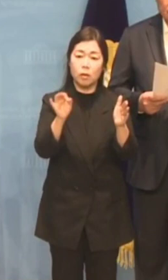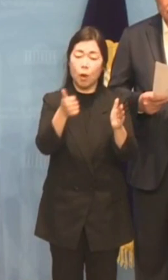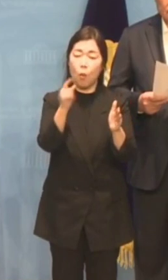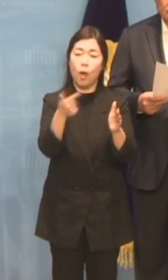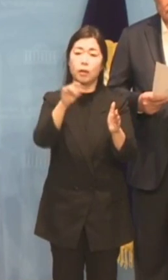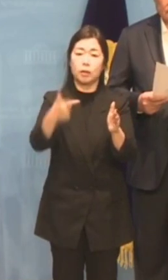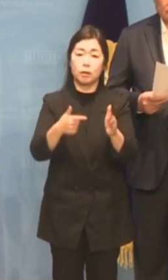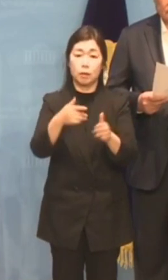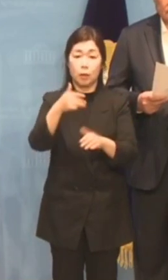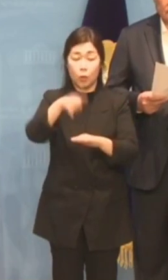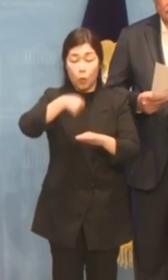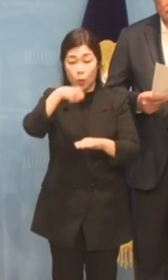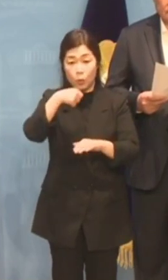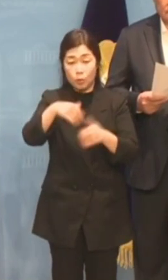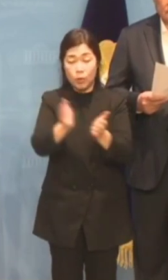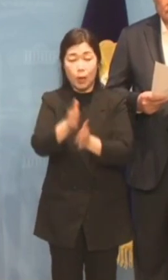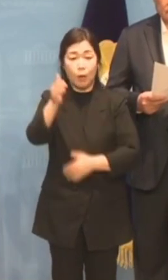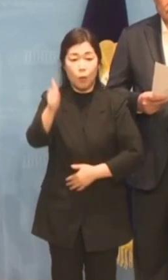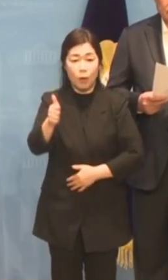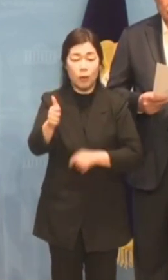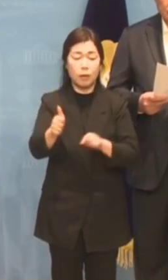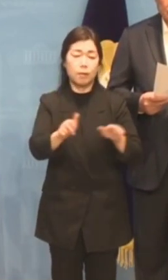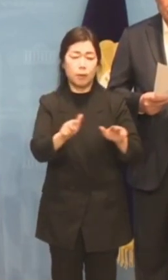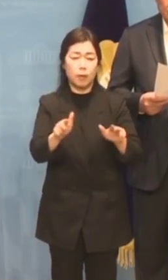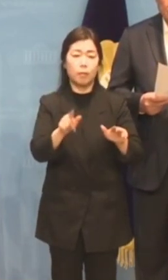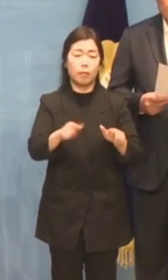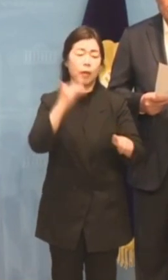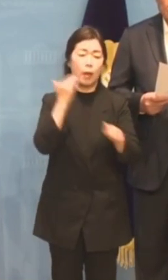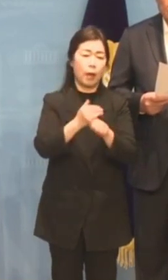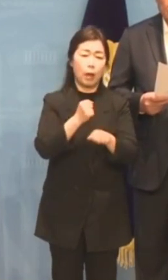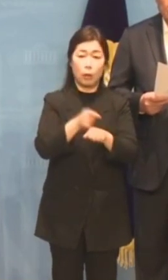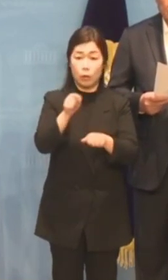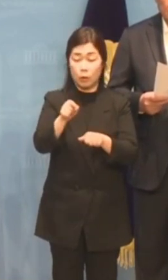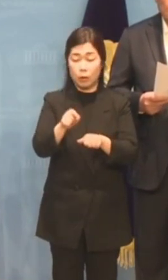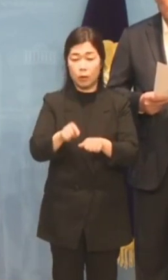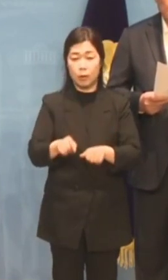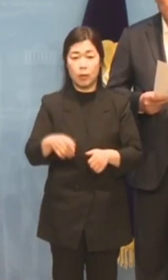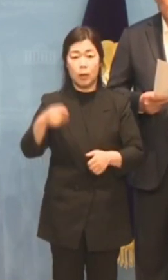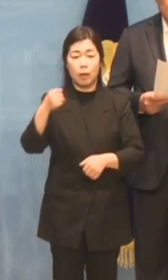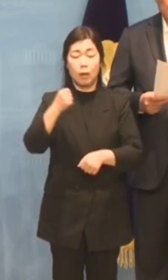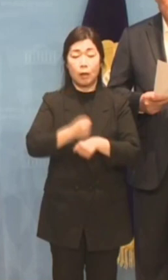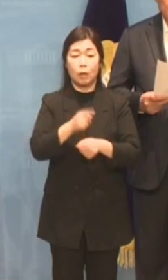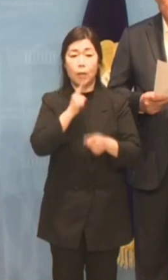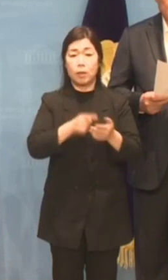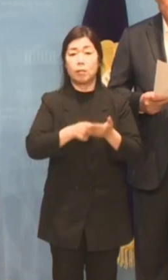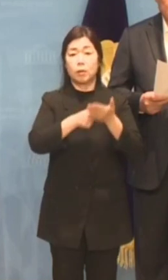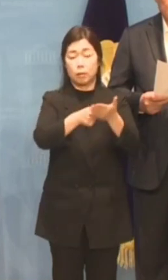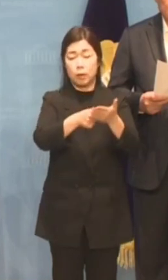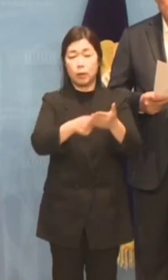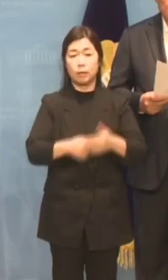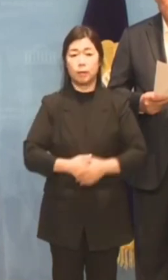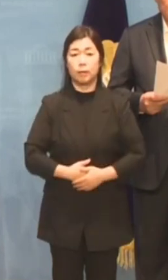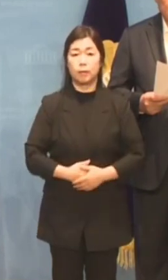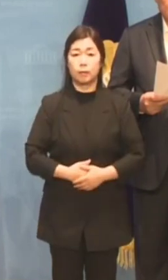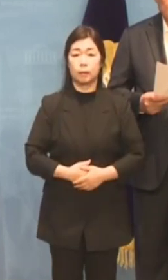정황근 농식품부 장관을 즉시 해임할 것을 강력히 촉구하는